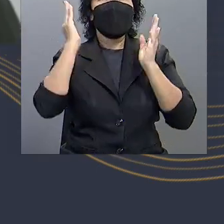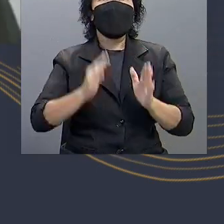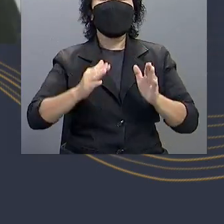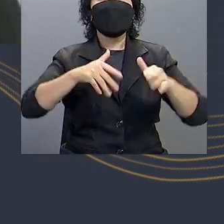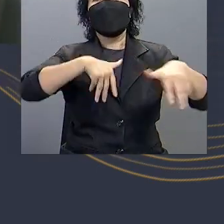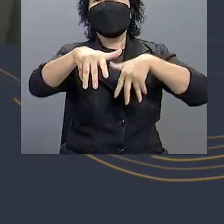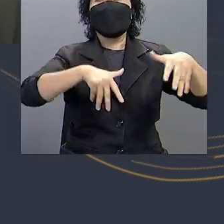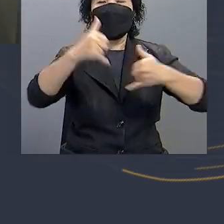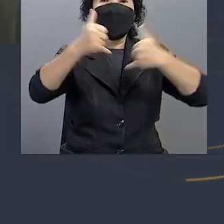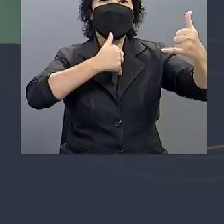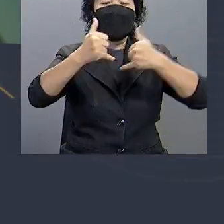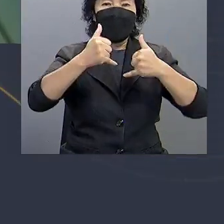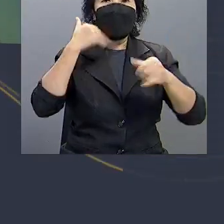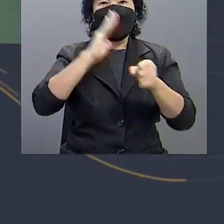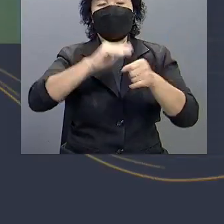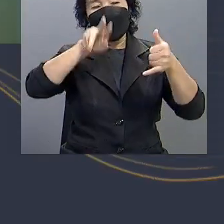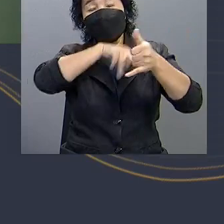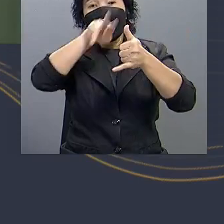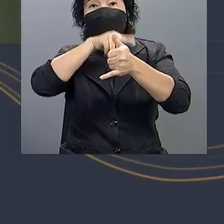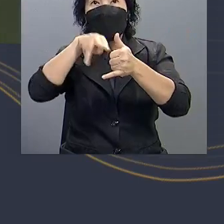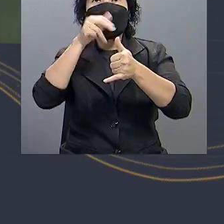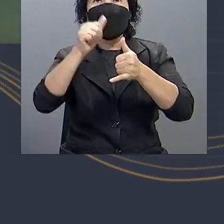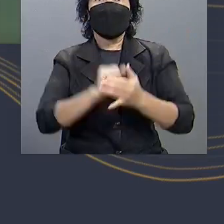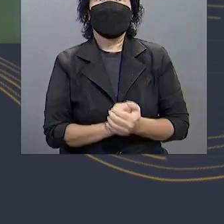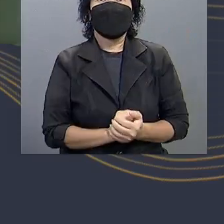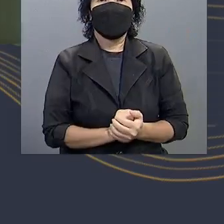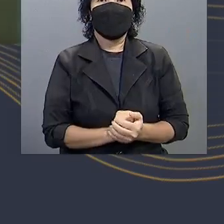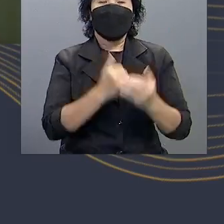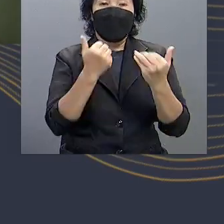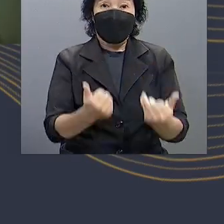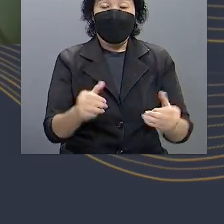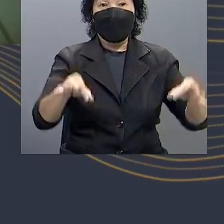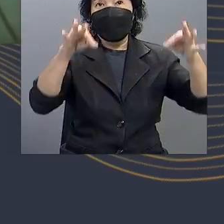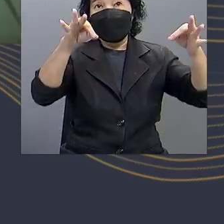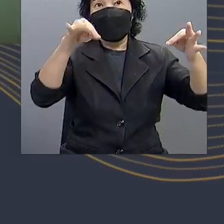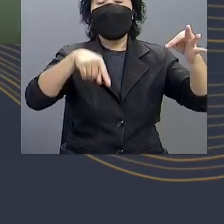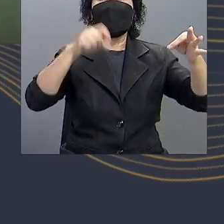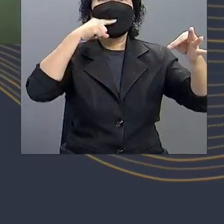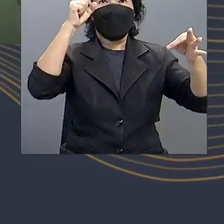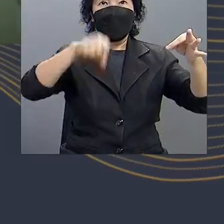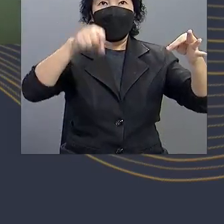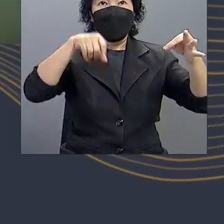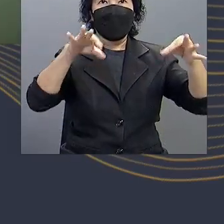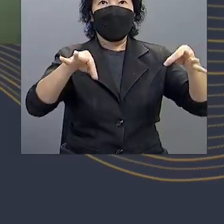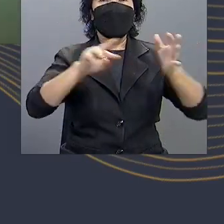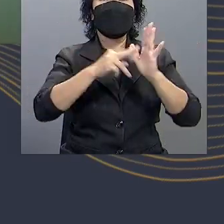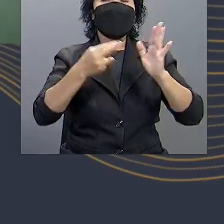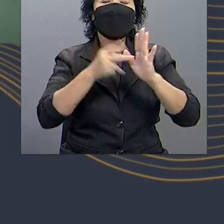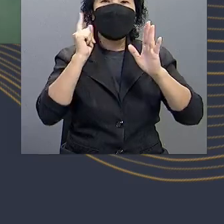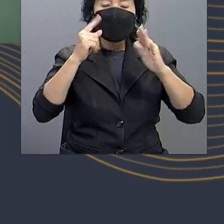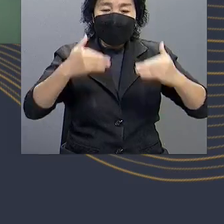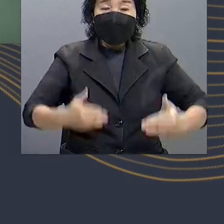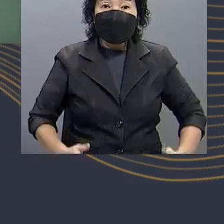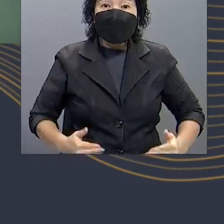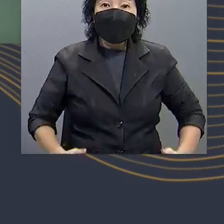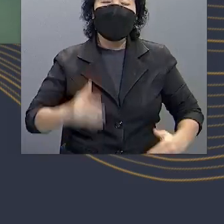ะฉะนั้นเราก็จะดูทุกราย นี่อันนี้ชิ้นนี้ของเด็ดเลย ใช่ นี่คือบ็อกเซอร์เลยใช่ไหมฮะ ชุดชั้นในเขานะคะเป็นบ็อกเ